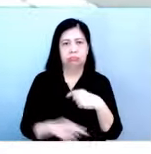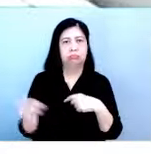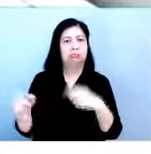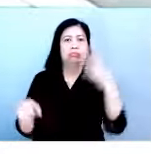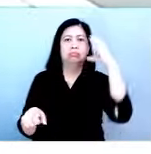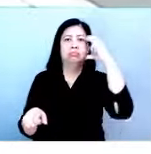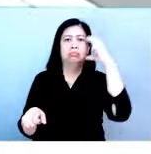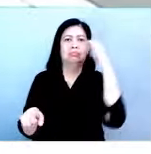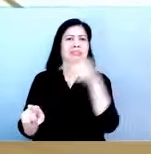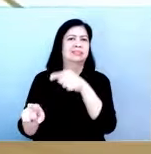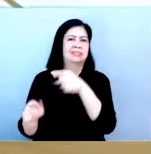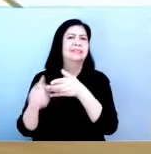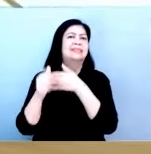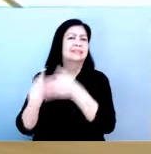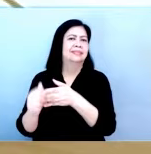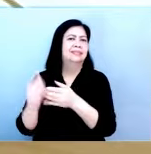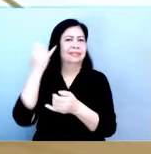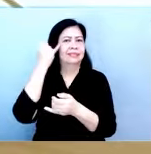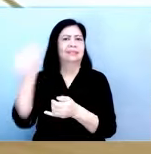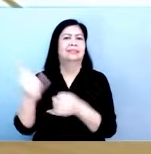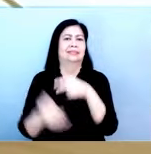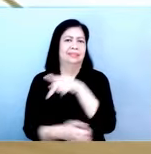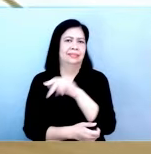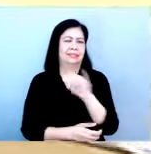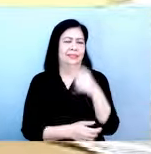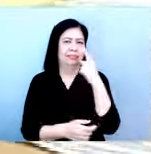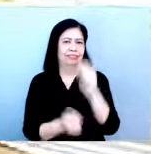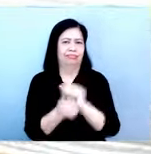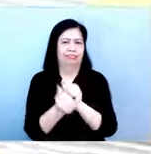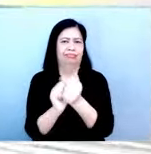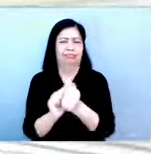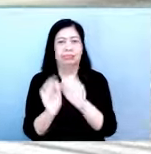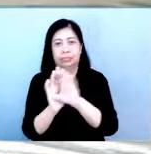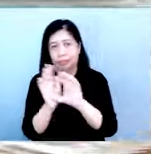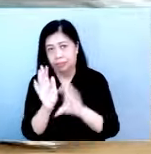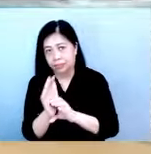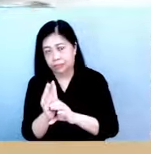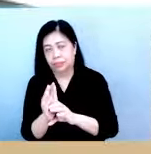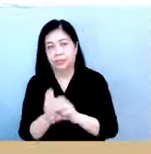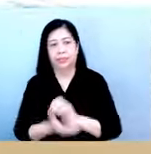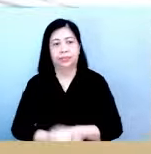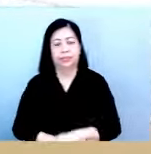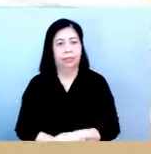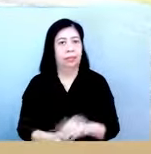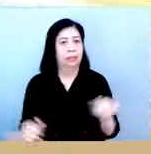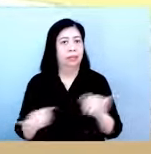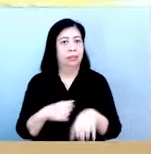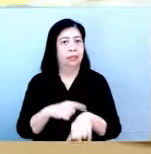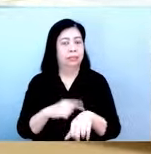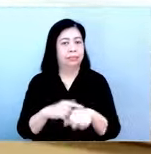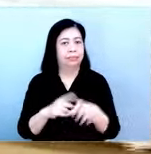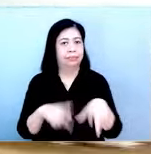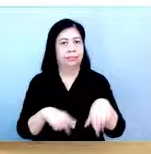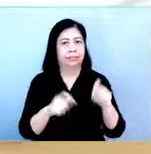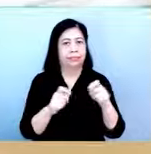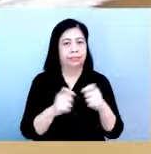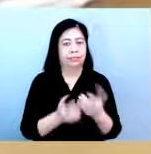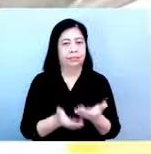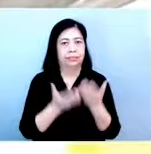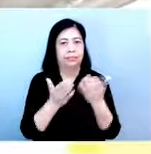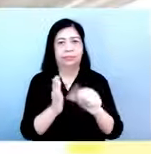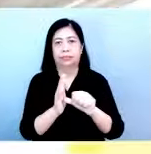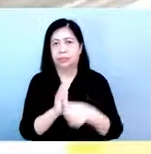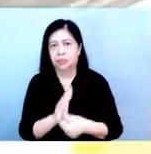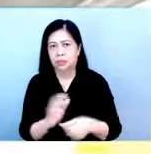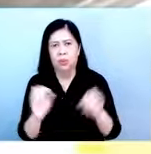na umunoy pasimulo ng People's Initiative para sa pag-amienda ng konstitusyon o CHACHA. Kasabay naman ang pag-adapt ng resolusyon ang pag-iit na